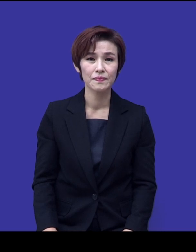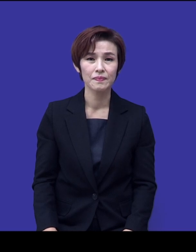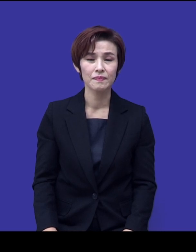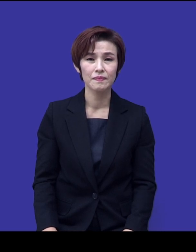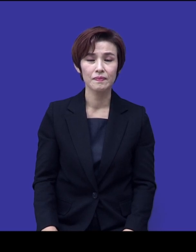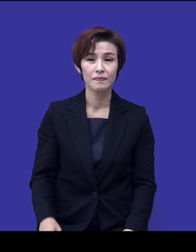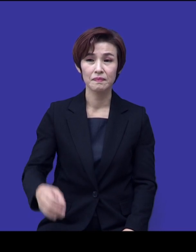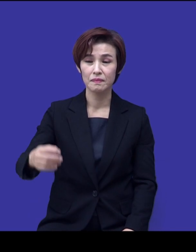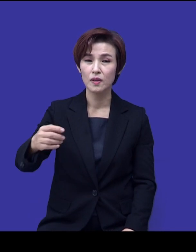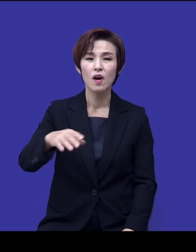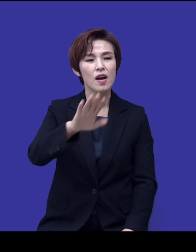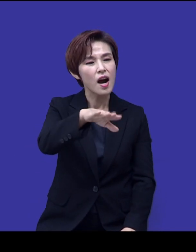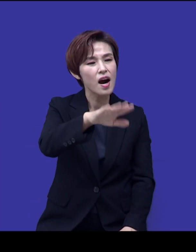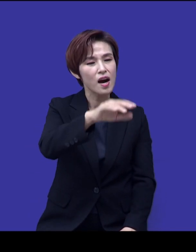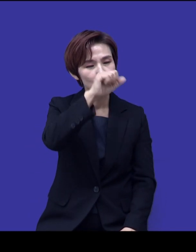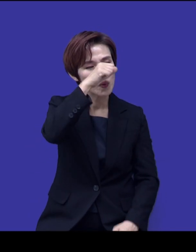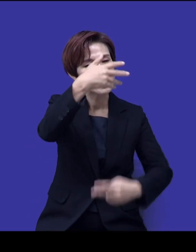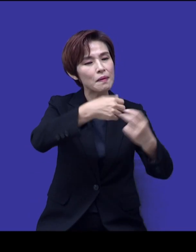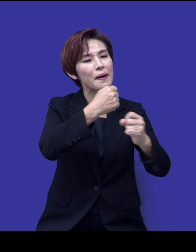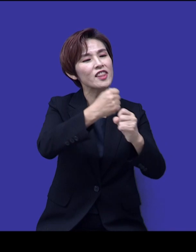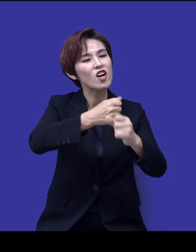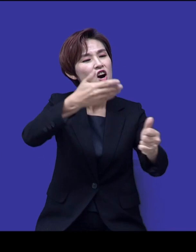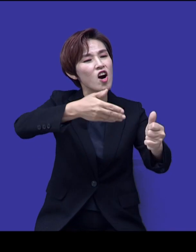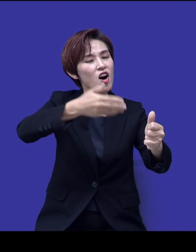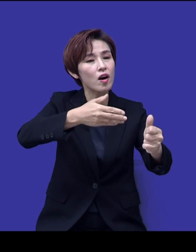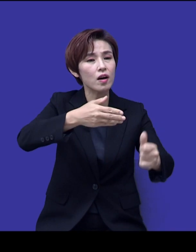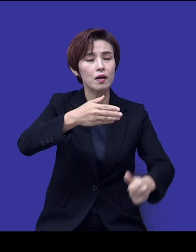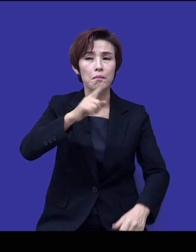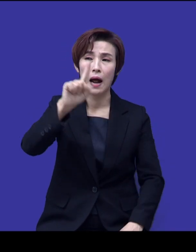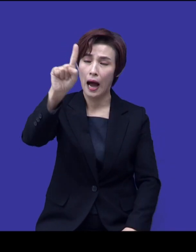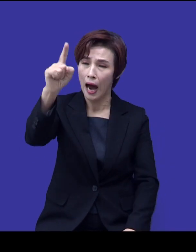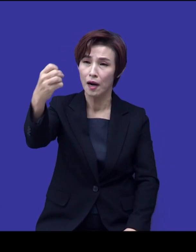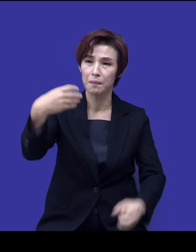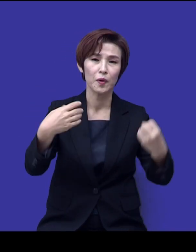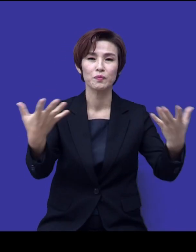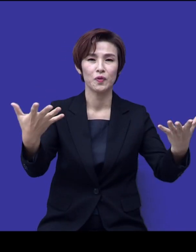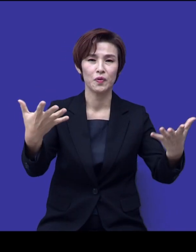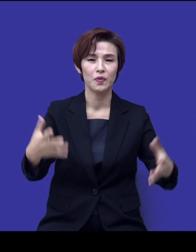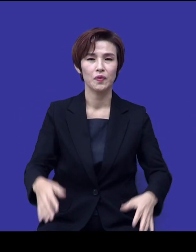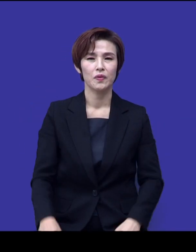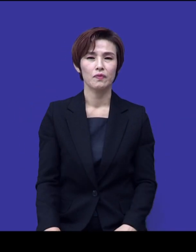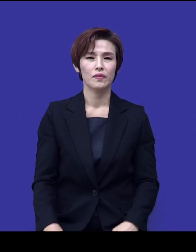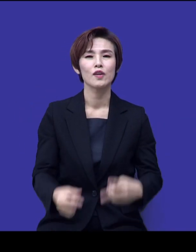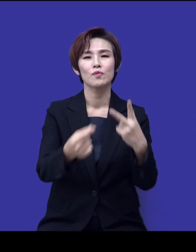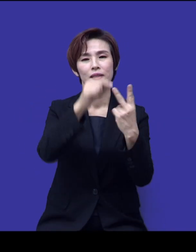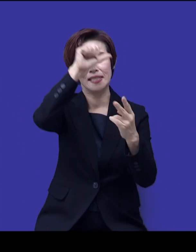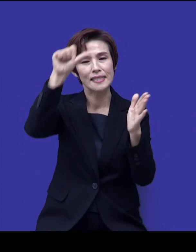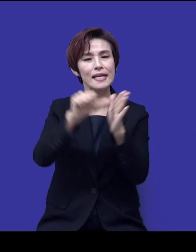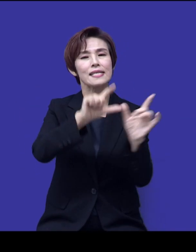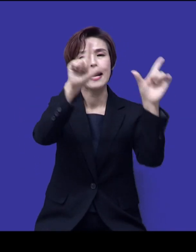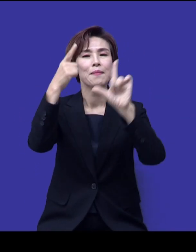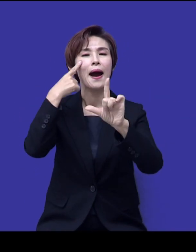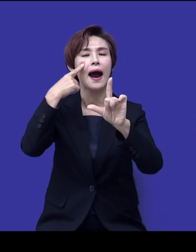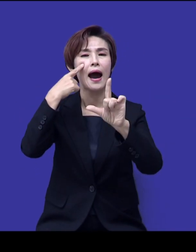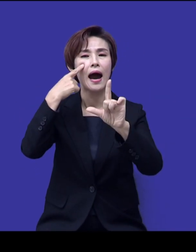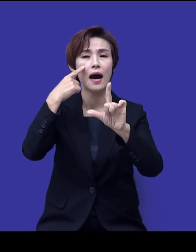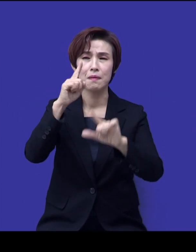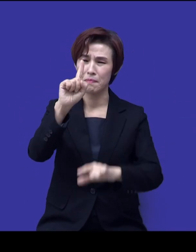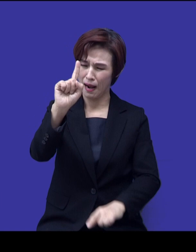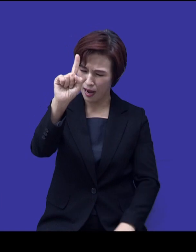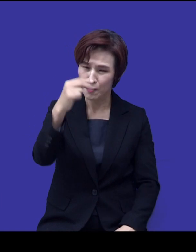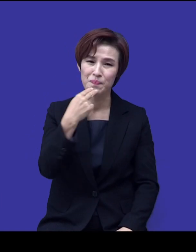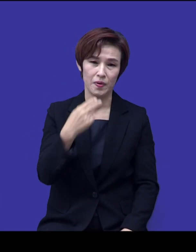얘기한 사람 아무도 없었어요. 예. 죽다가 살아났으니까 너 이제 제2의 인생을 살아봐. 아무도 기대하지 않았고요.